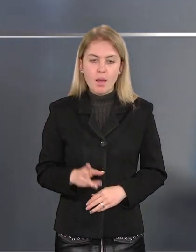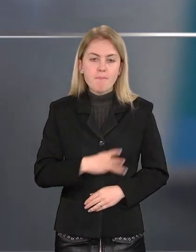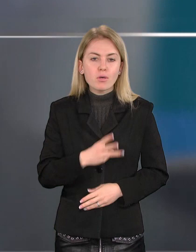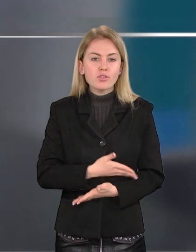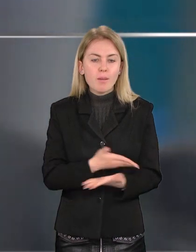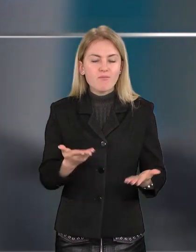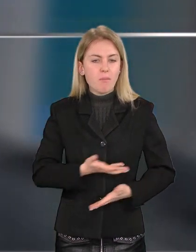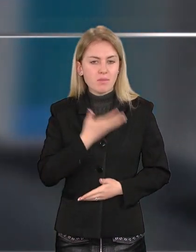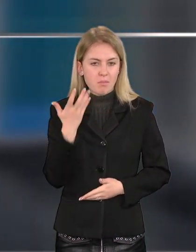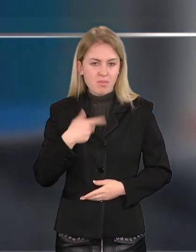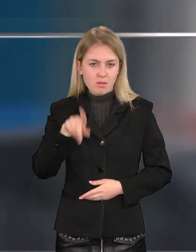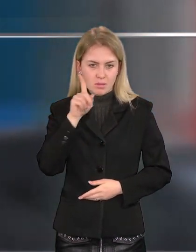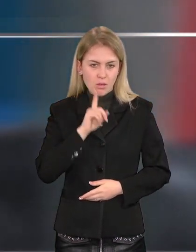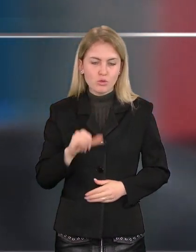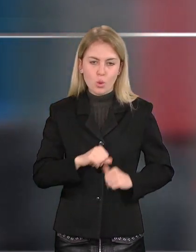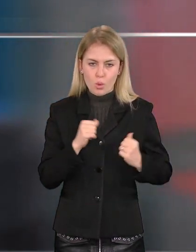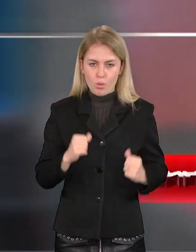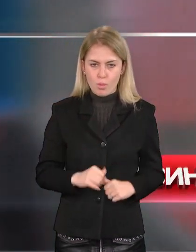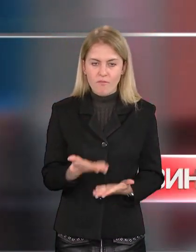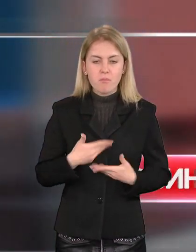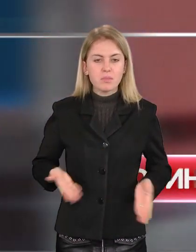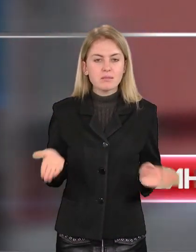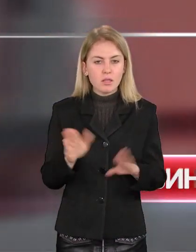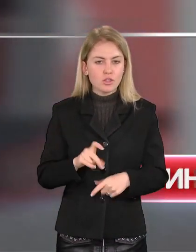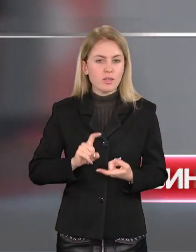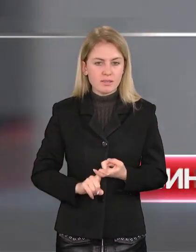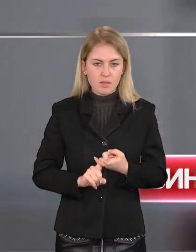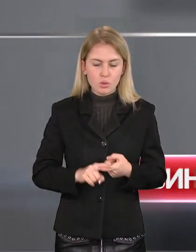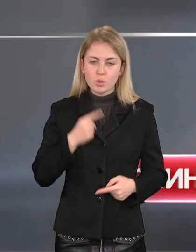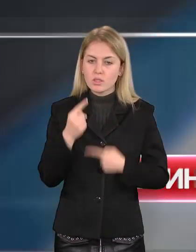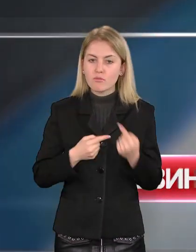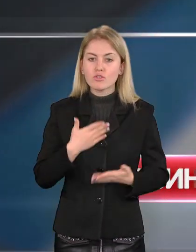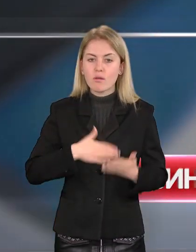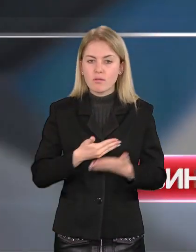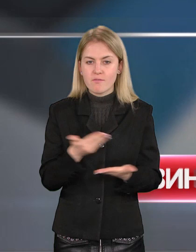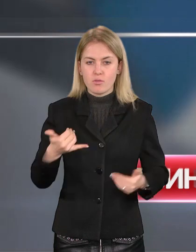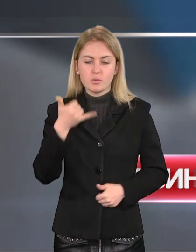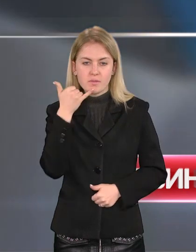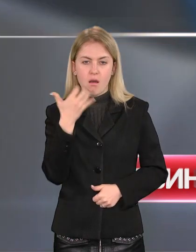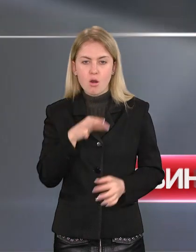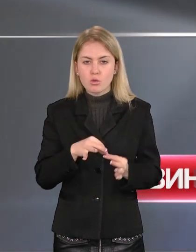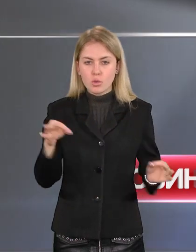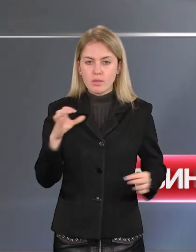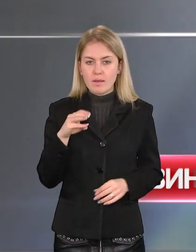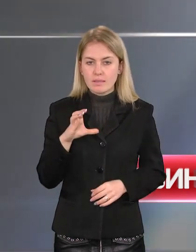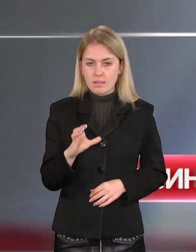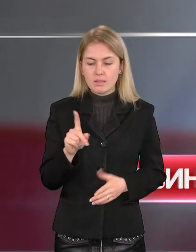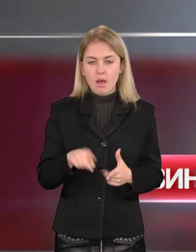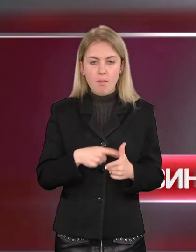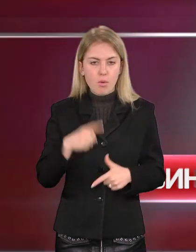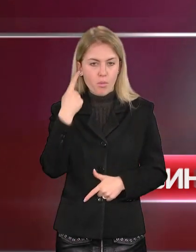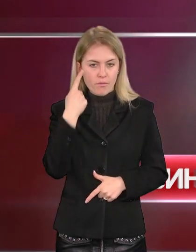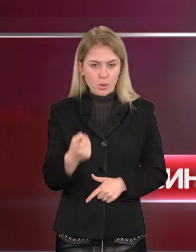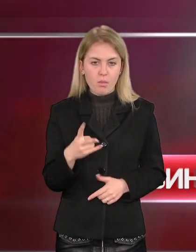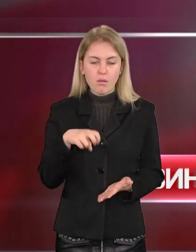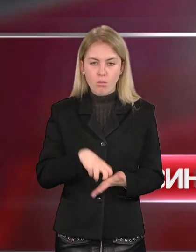Бажаємо вам тепла, затишку та любові. А ми залишаємося на зв'язку. Завжди раді вашим дзвінкам на гарячу лінію СТС або